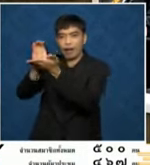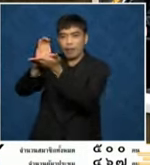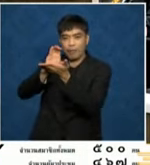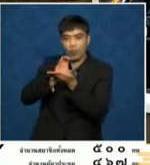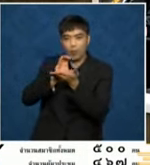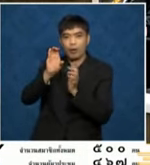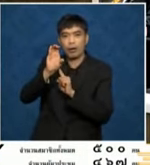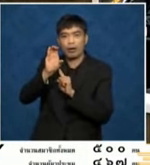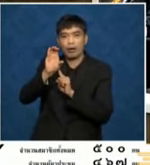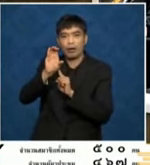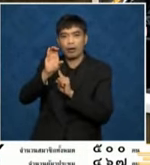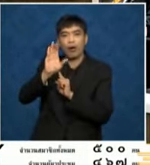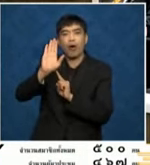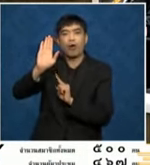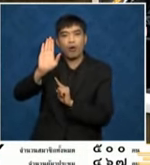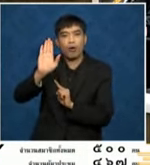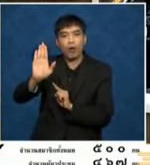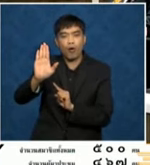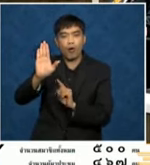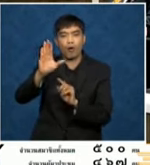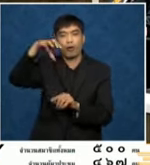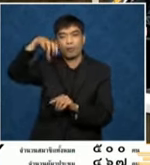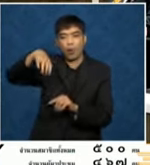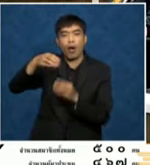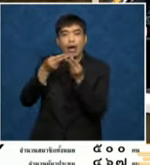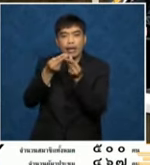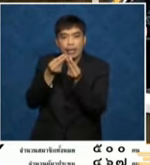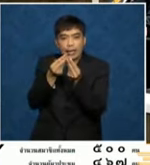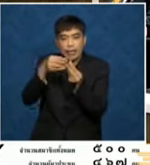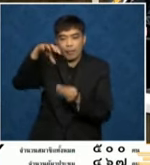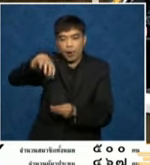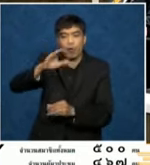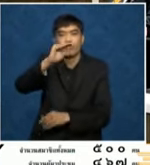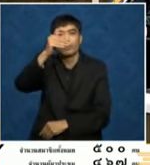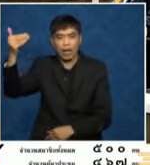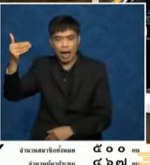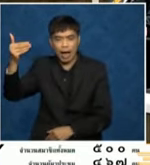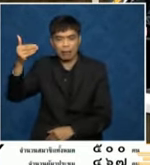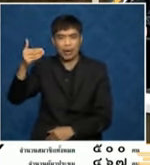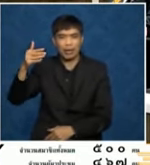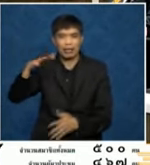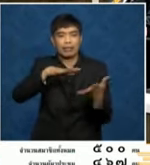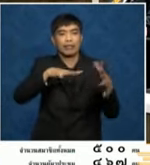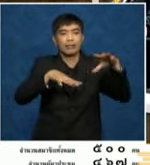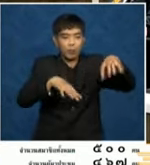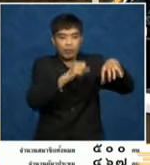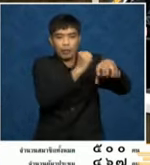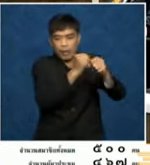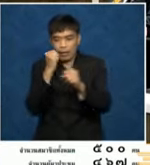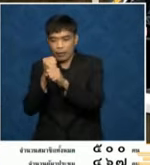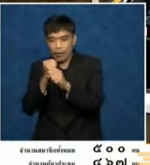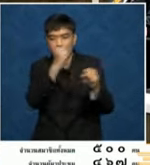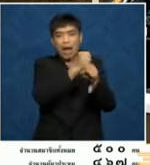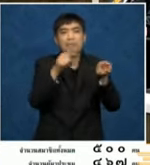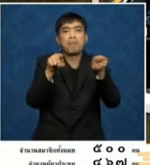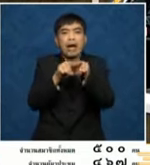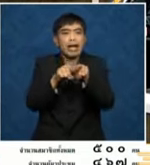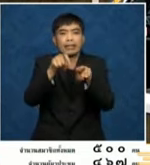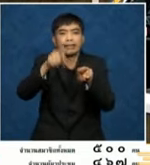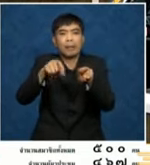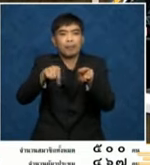ำนักงานคณะกรรมการนโยบายที่ดินแห่งชาตินะท่านประธานมันไปซับซ้อนกับหน่วยงานปฏิบัติการครับท่านประธาน